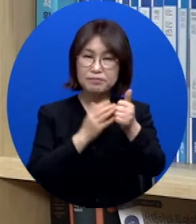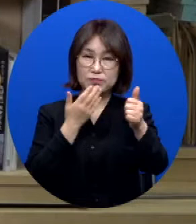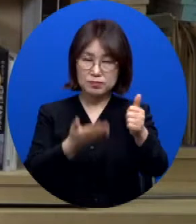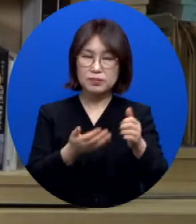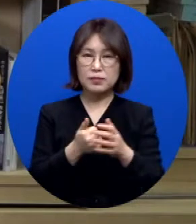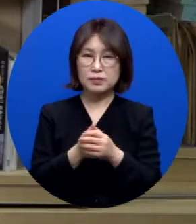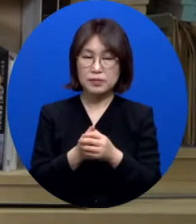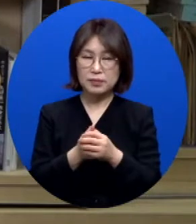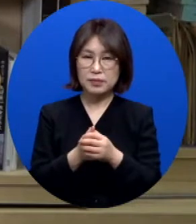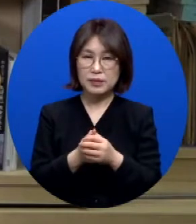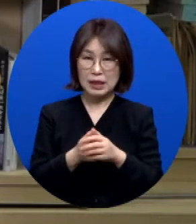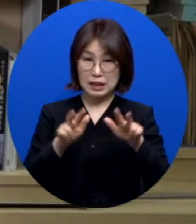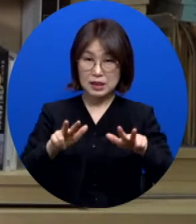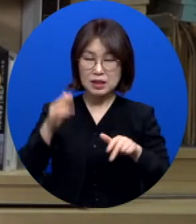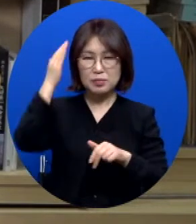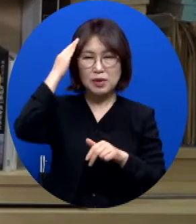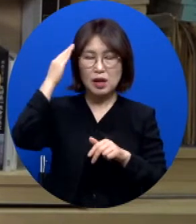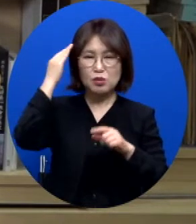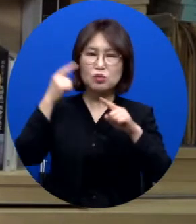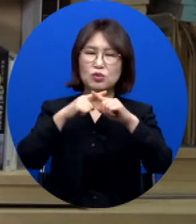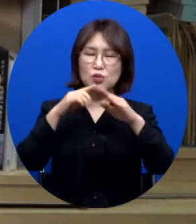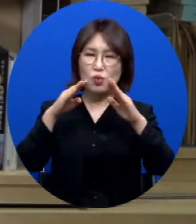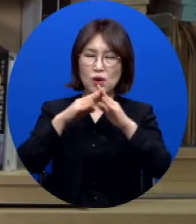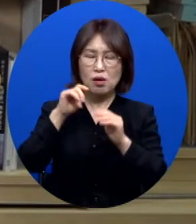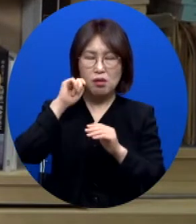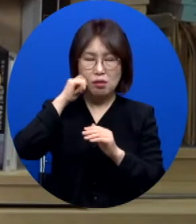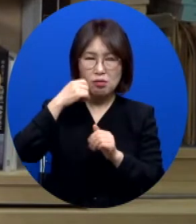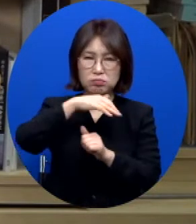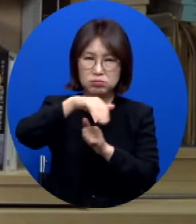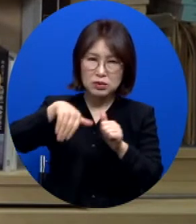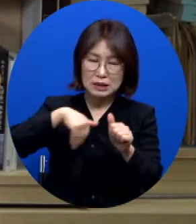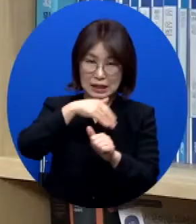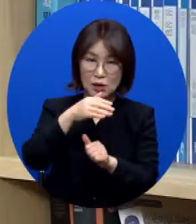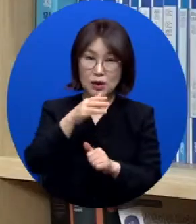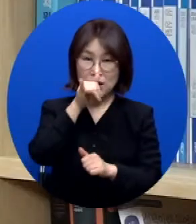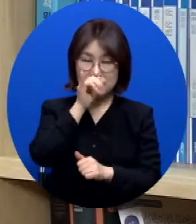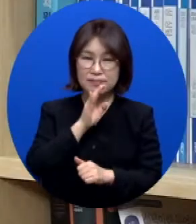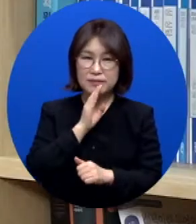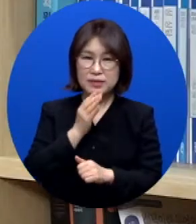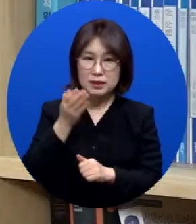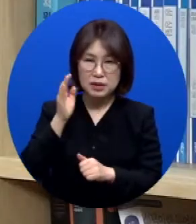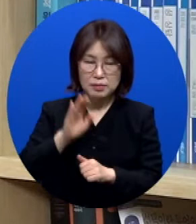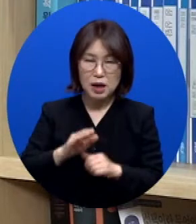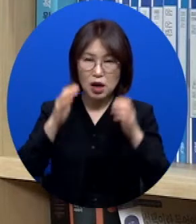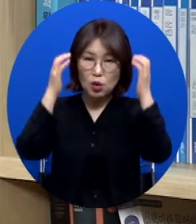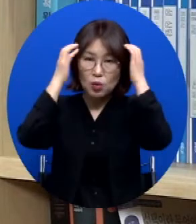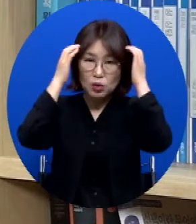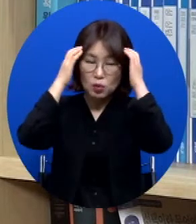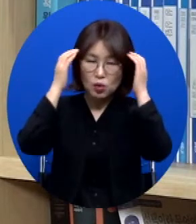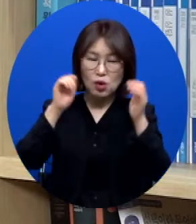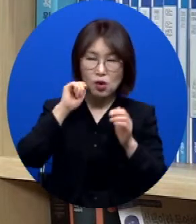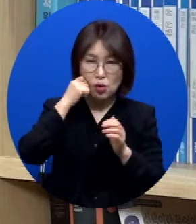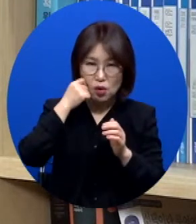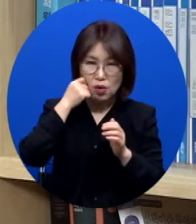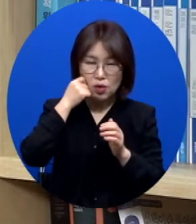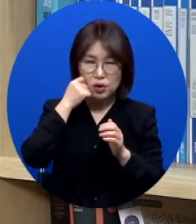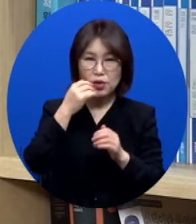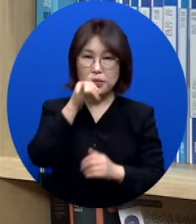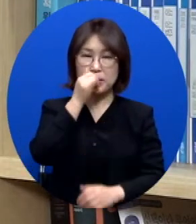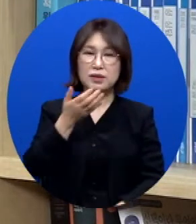주셨습니다. 한국교회가 여러 가지 어려움과 고통 속에 있는데 이런 고통과 어려움 속에 있다